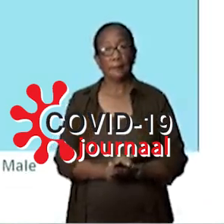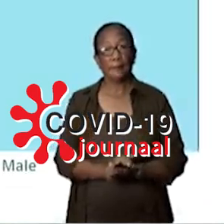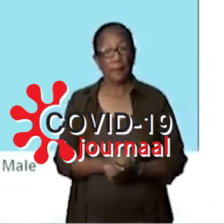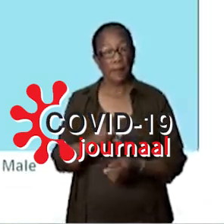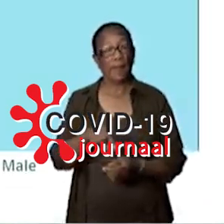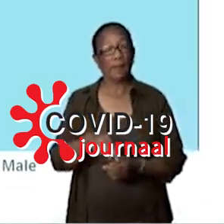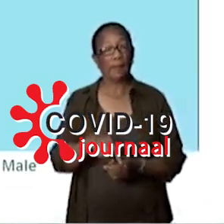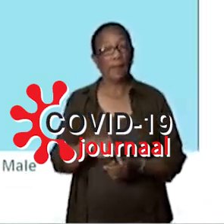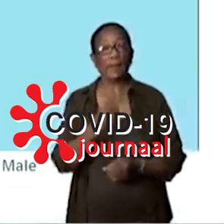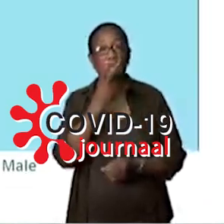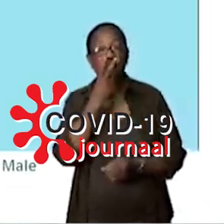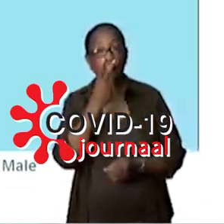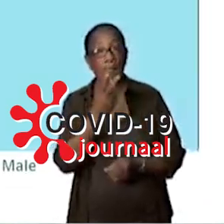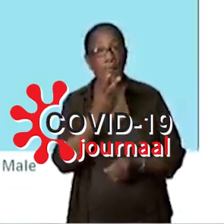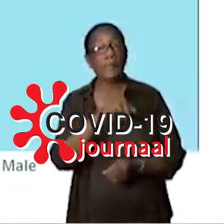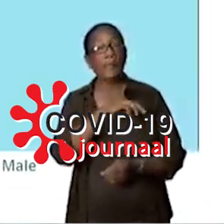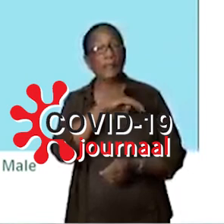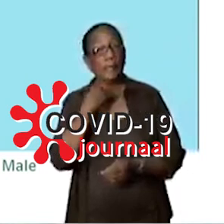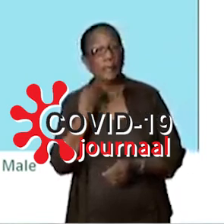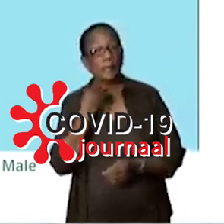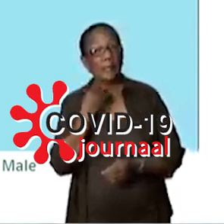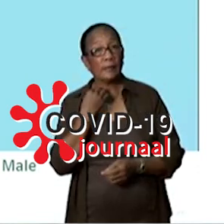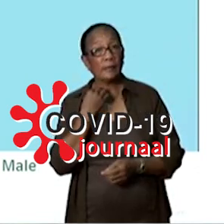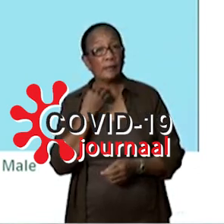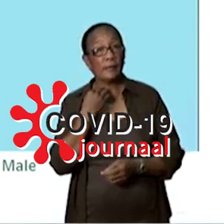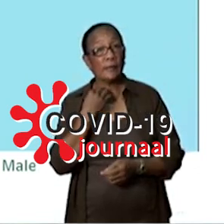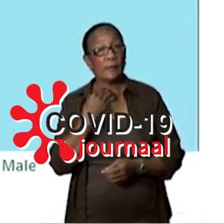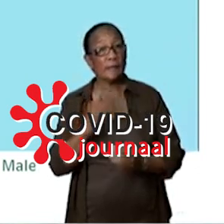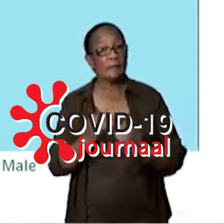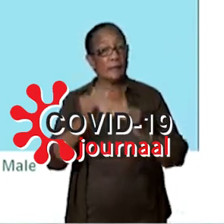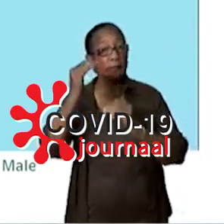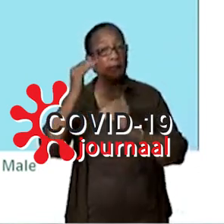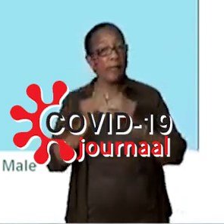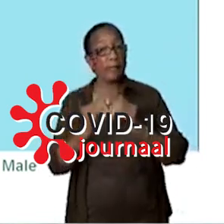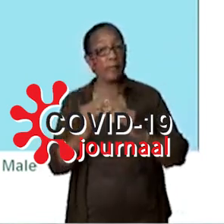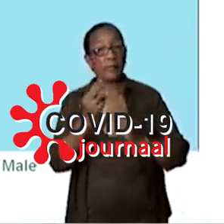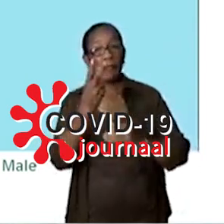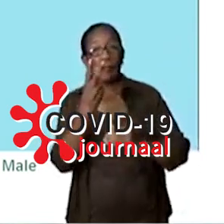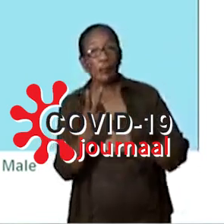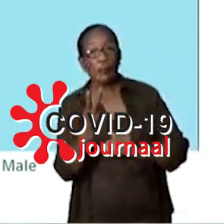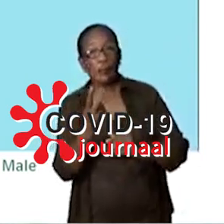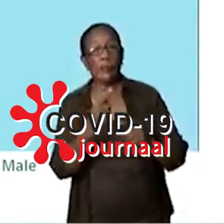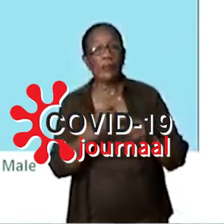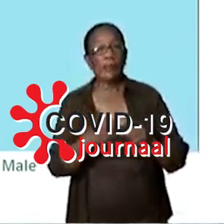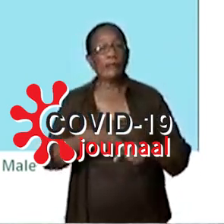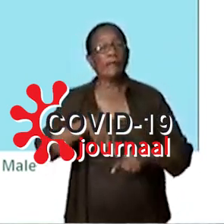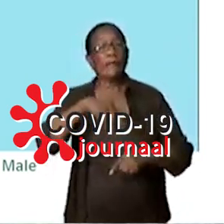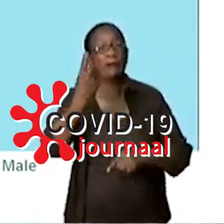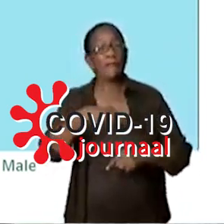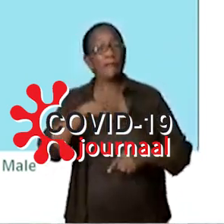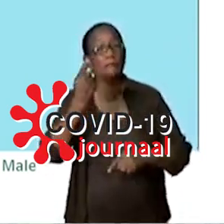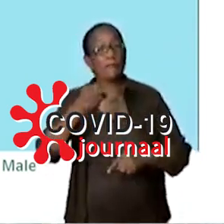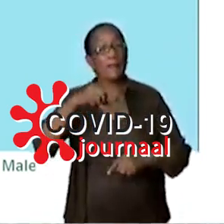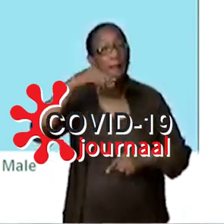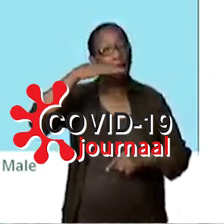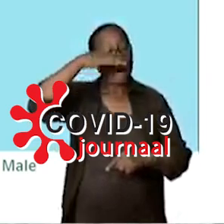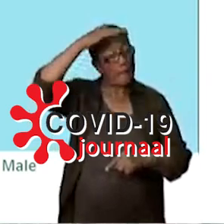Er zijn, als we kijken naar sterfte van gender, er zijn bijna 2 keer zoveel mannen overleden dan vrouwen.